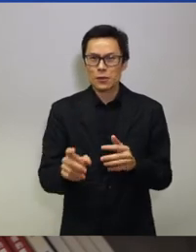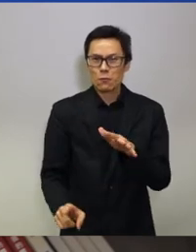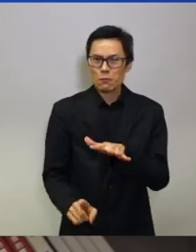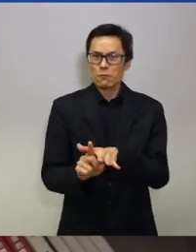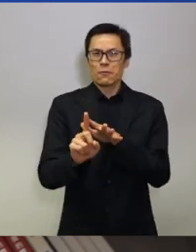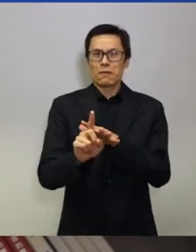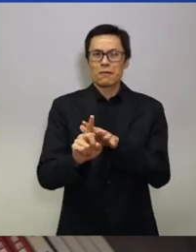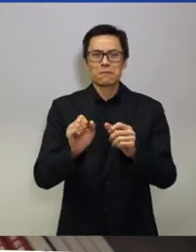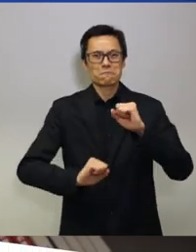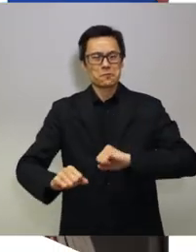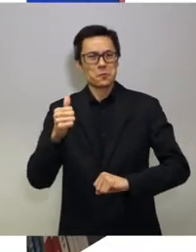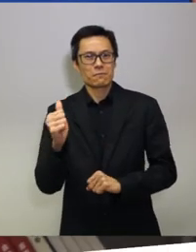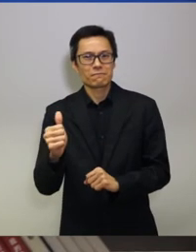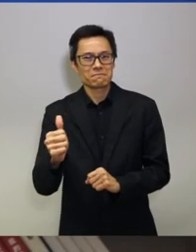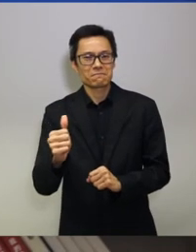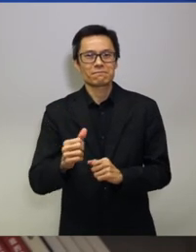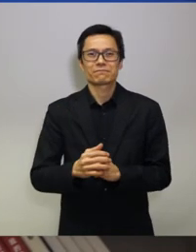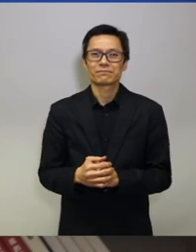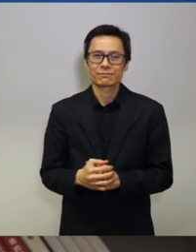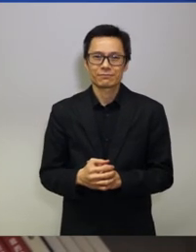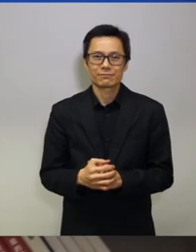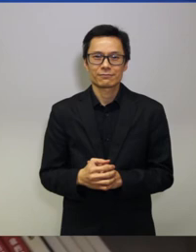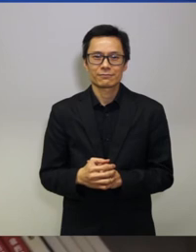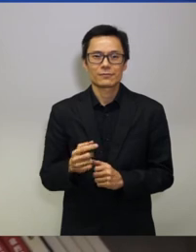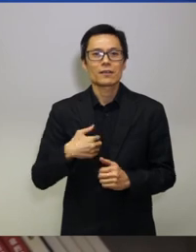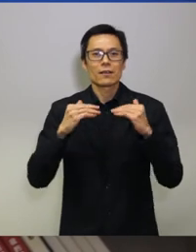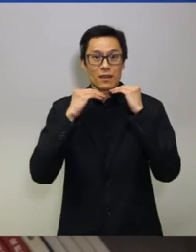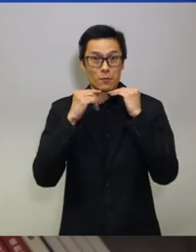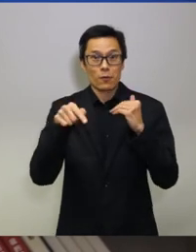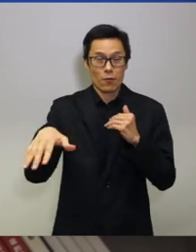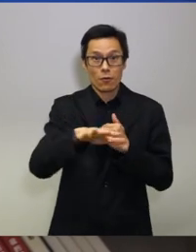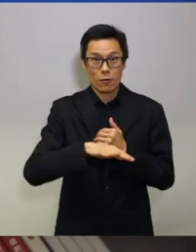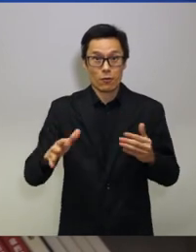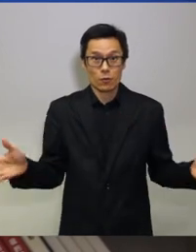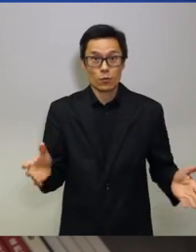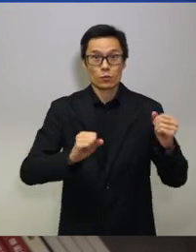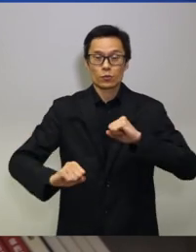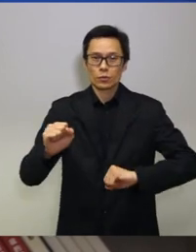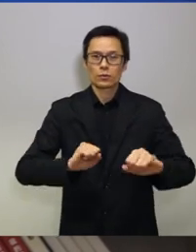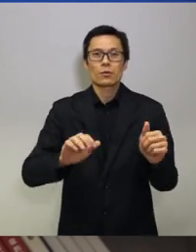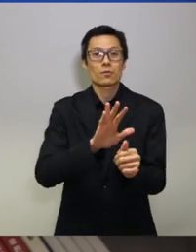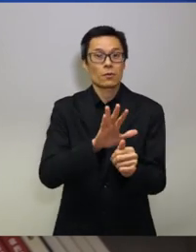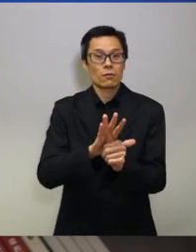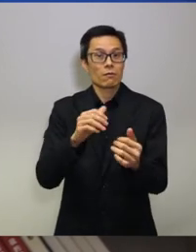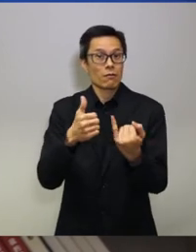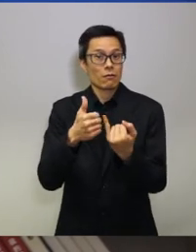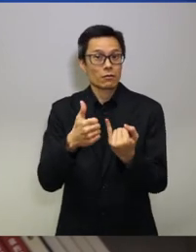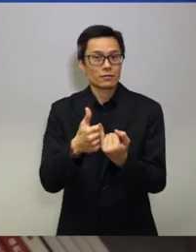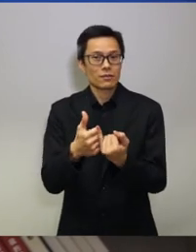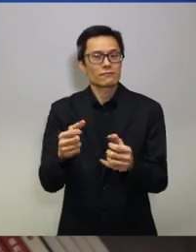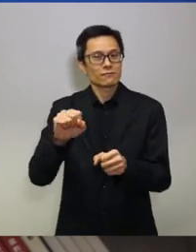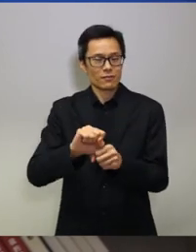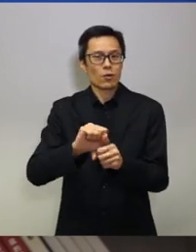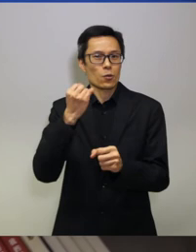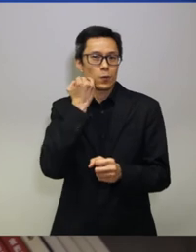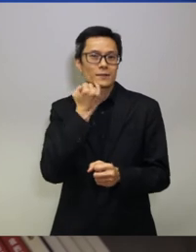都覺得非常厲害的。我們相信透過這類的推廣活動，是可以幫助到學生增加他們對聽障人士